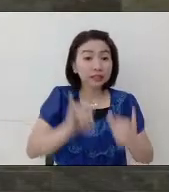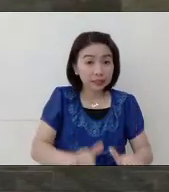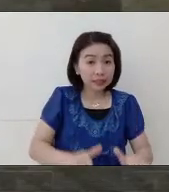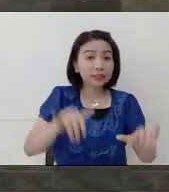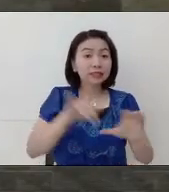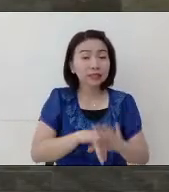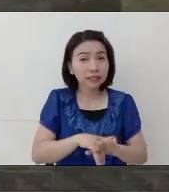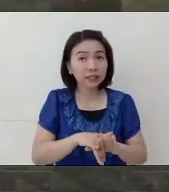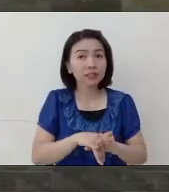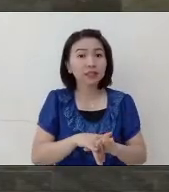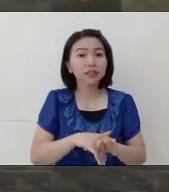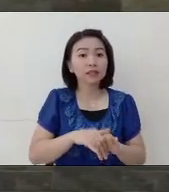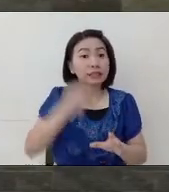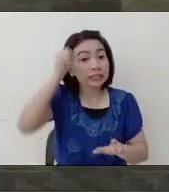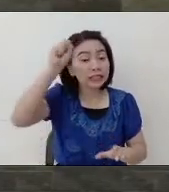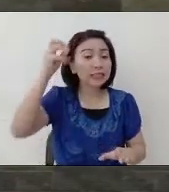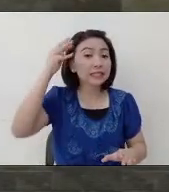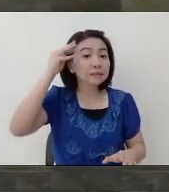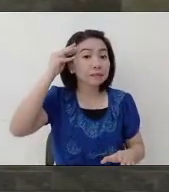eight.